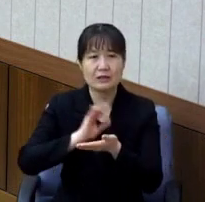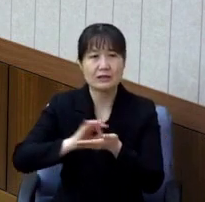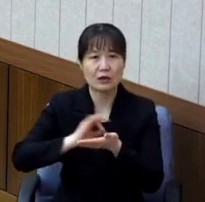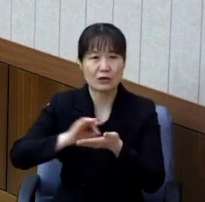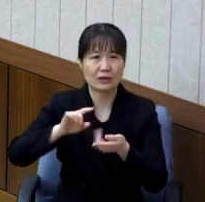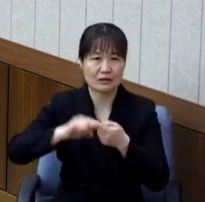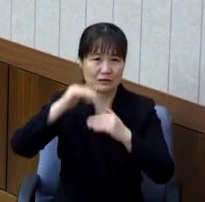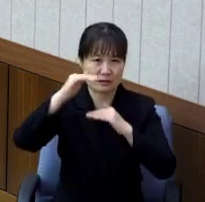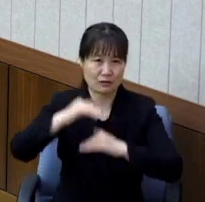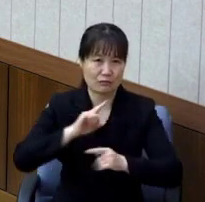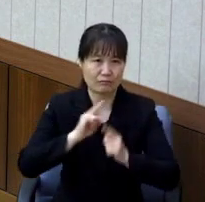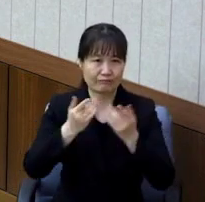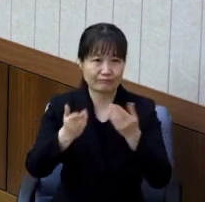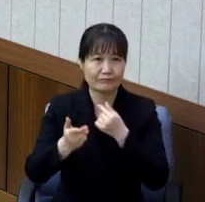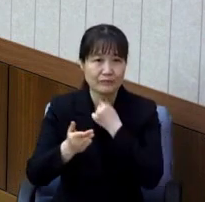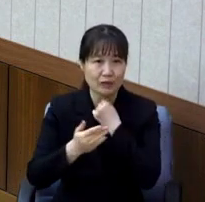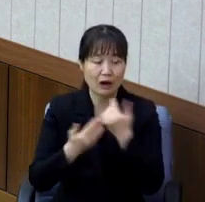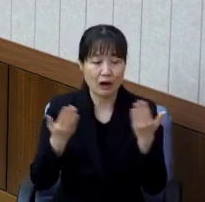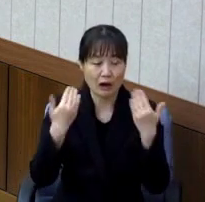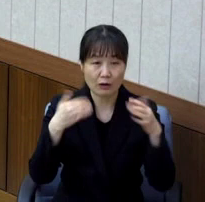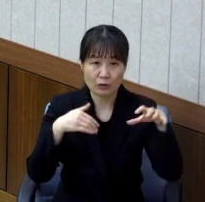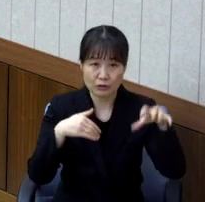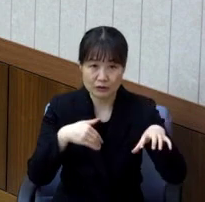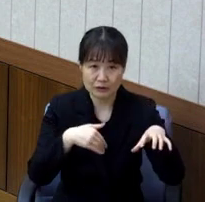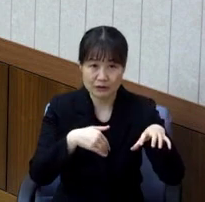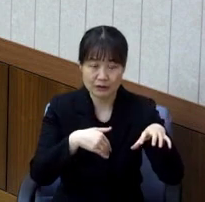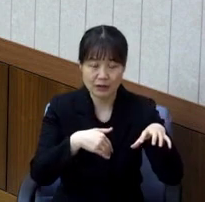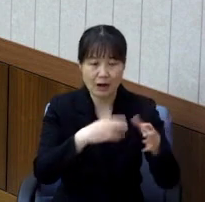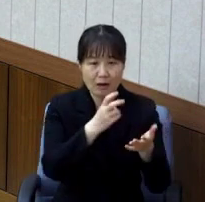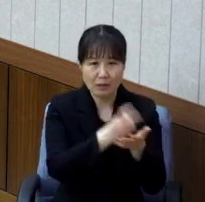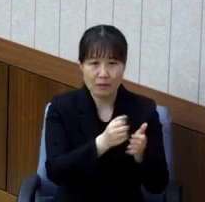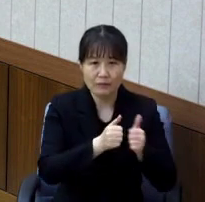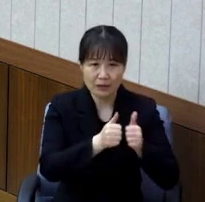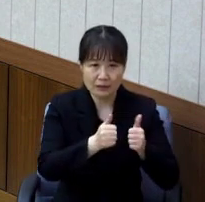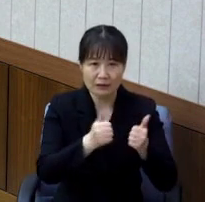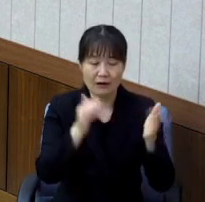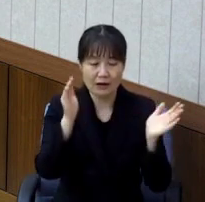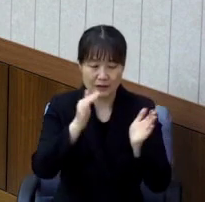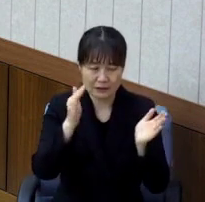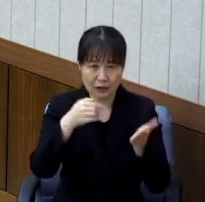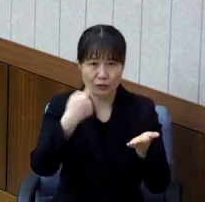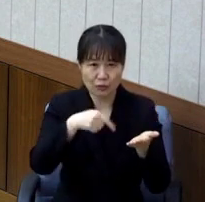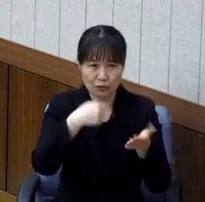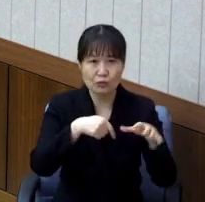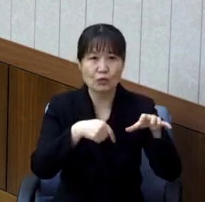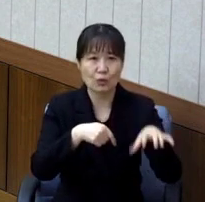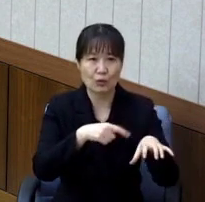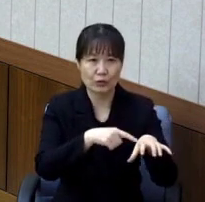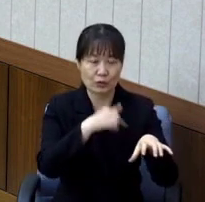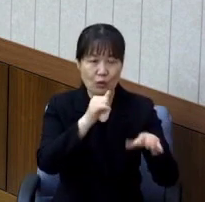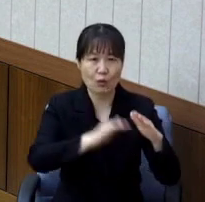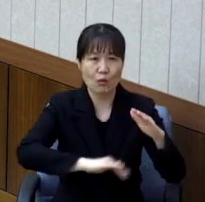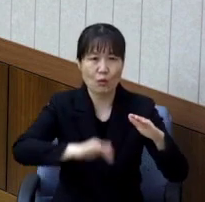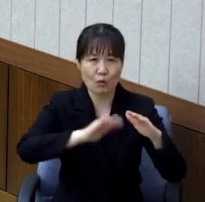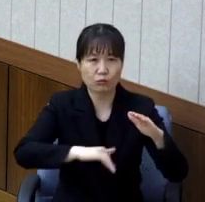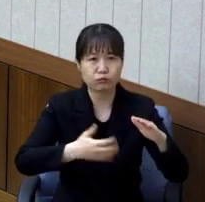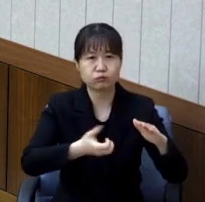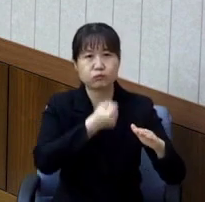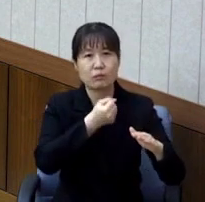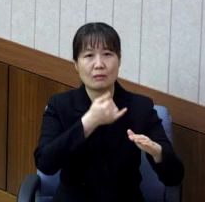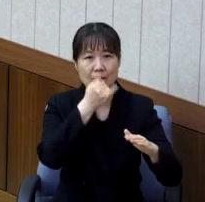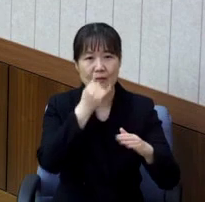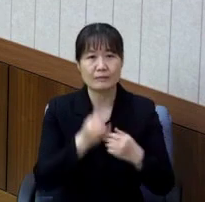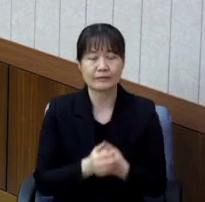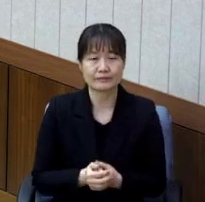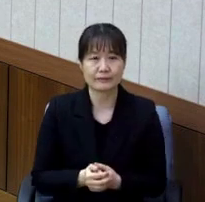자리에 섰습니다 학교는 교육 기본법에 따라 학생들을 교육하기 위해 설립된 기간으로 공 을 가진다고 규정되어